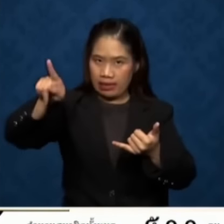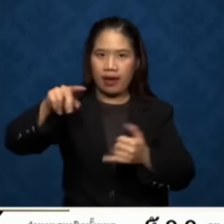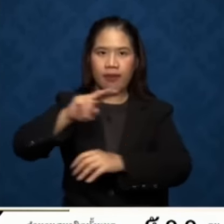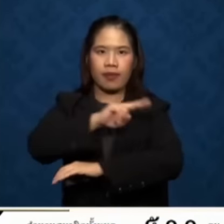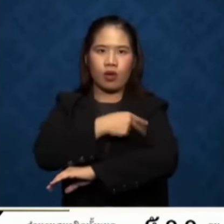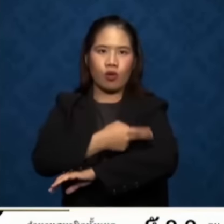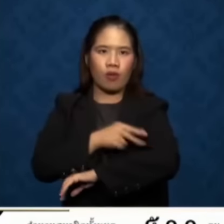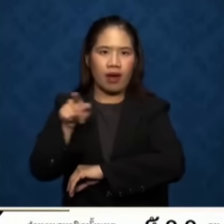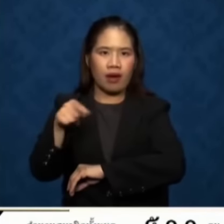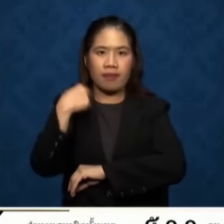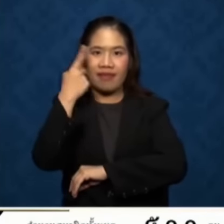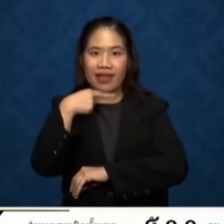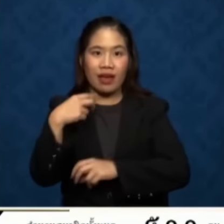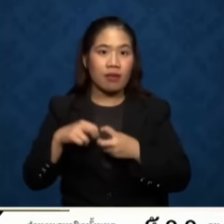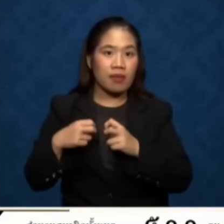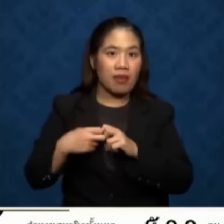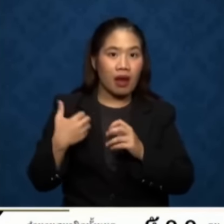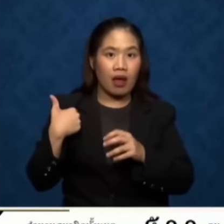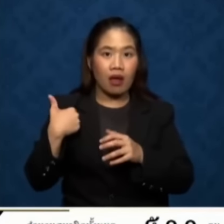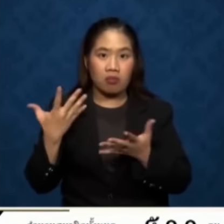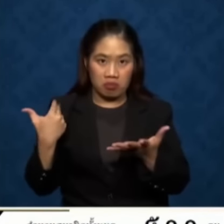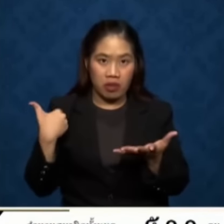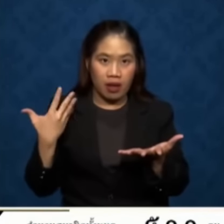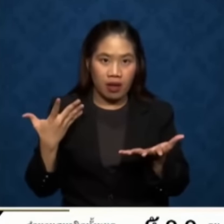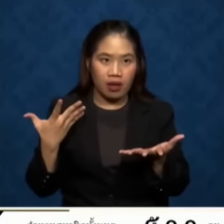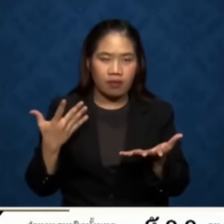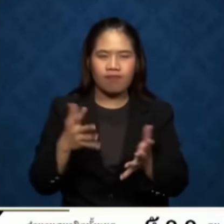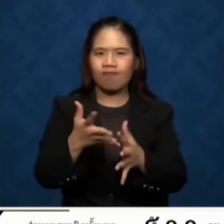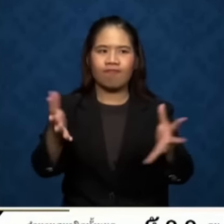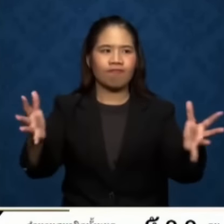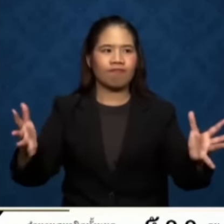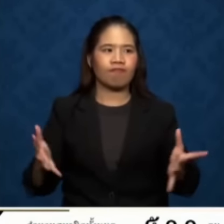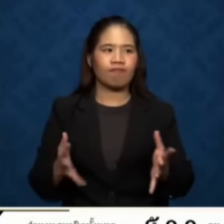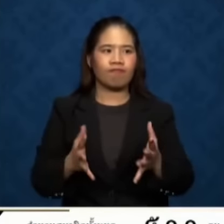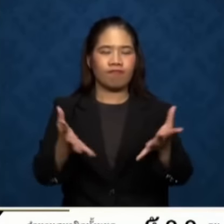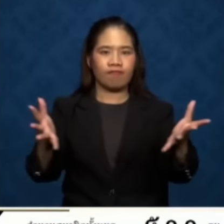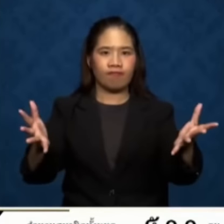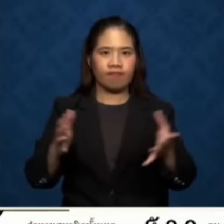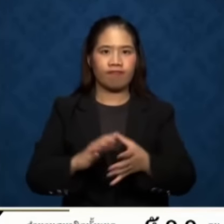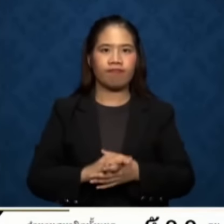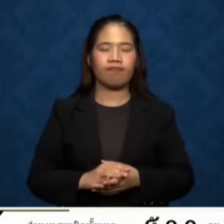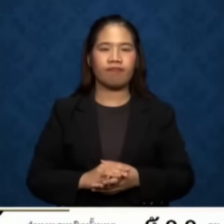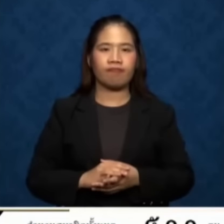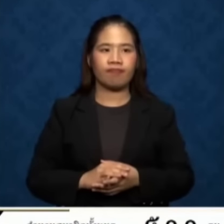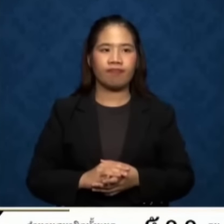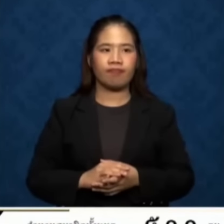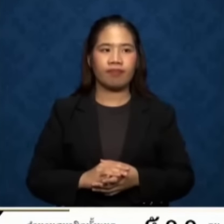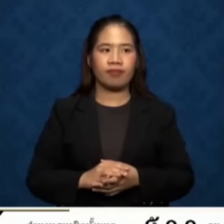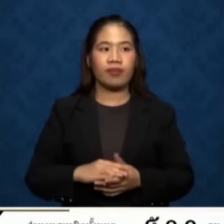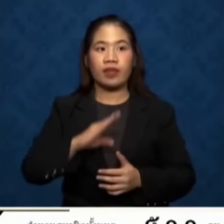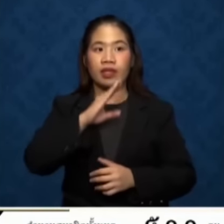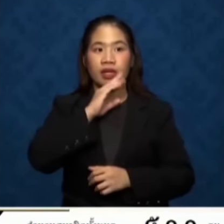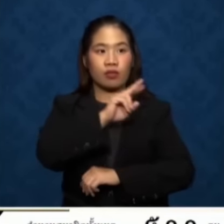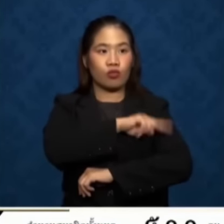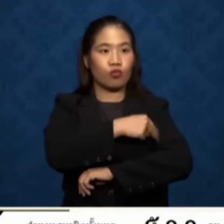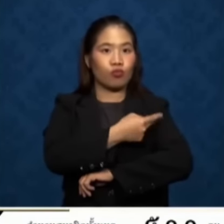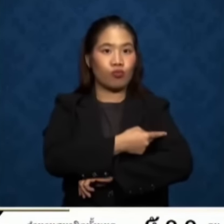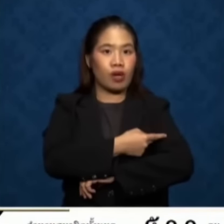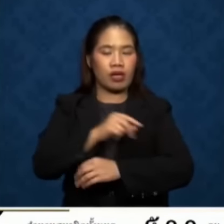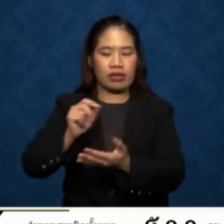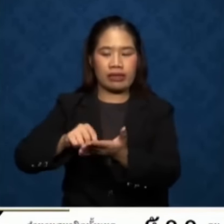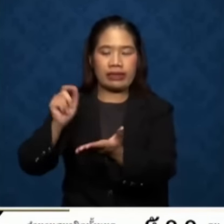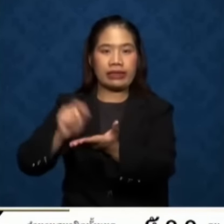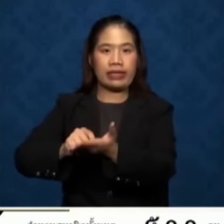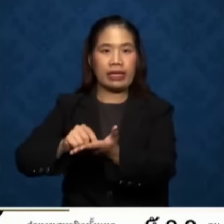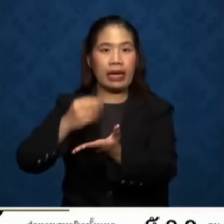าลมีใครขัดแพทย์ไหมไม่มีใครขัดแพทย์เลยถ้าแพทย์ไม่ส่งตัวกลับ